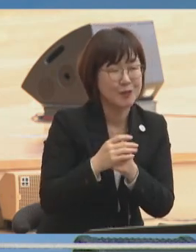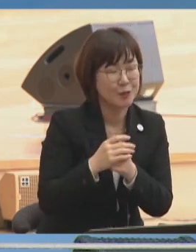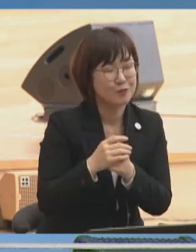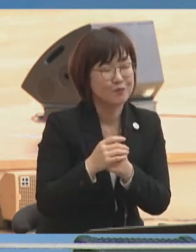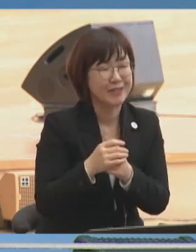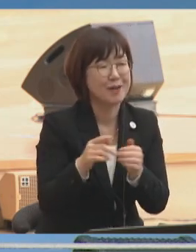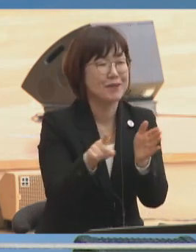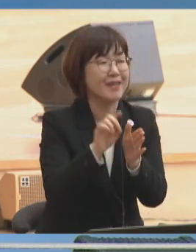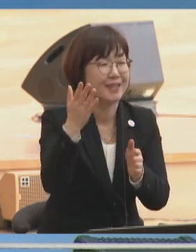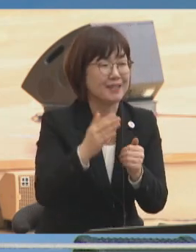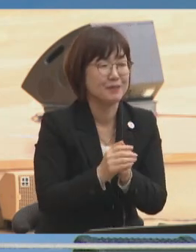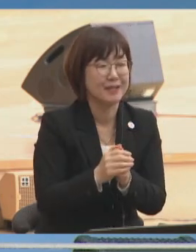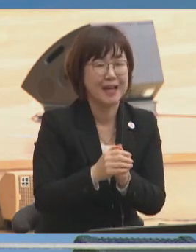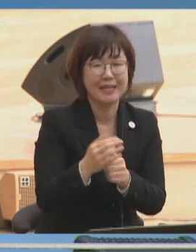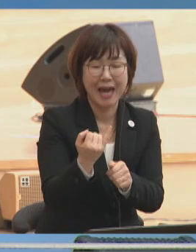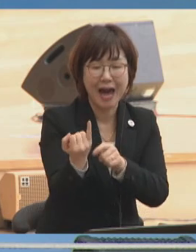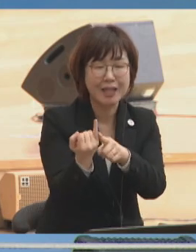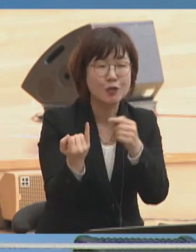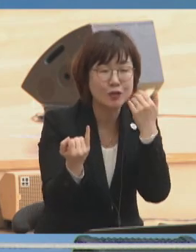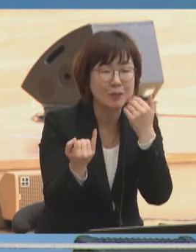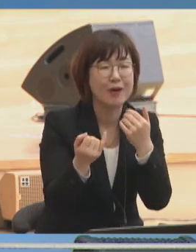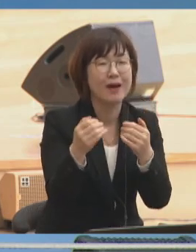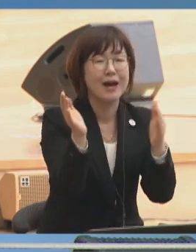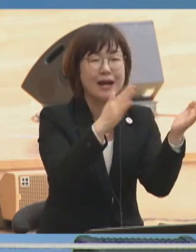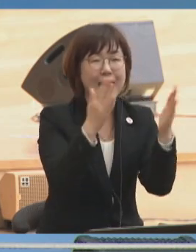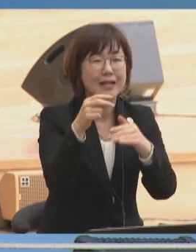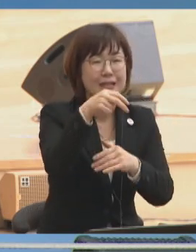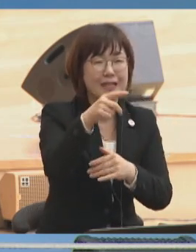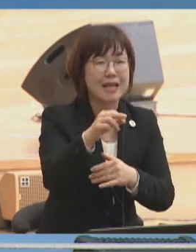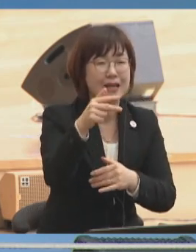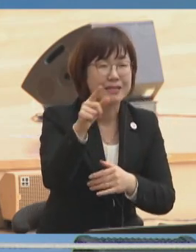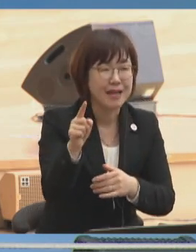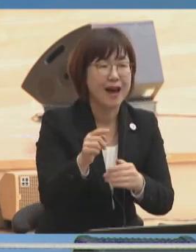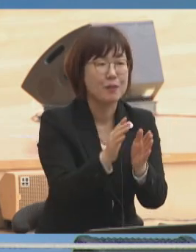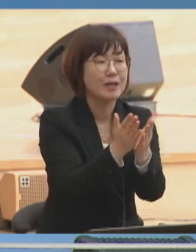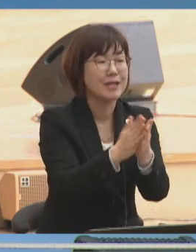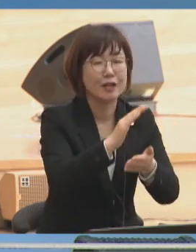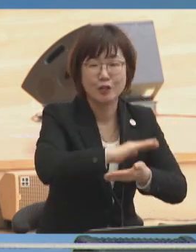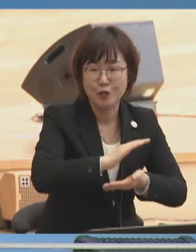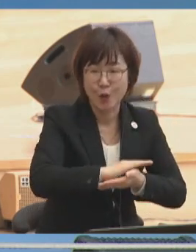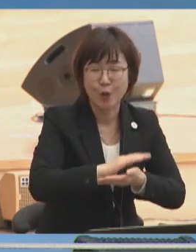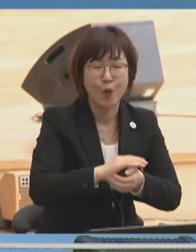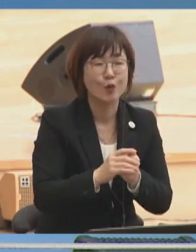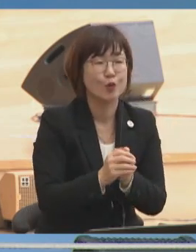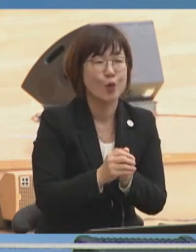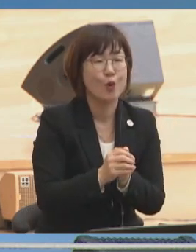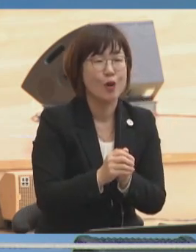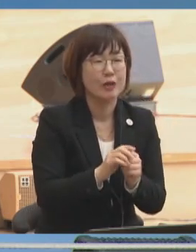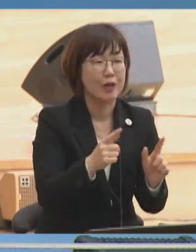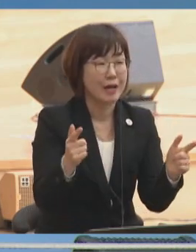갈대상자, 또 구름기둥 이런 책을 써가지고 우리에게 참 은혜를 많이 끼쳤던 그런 분이잖아요. 아내가 전도를 하려고